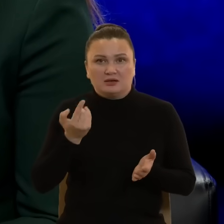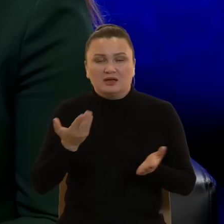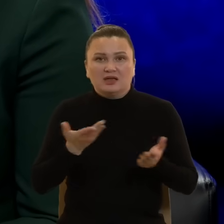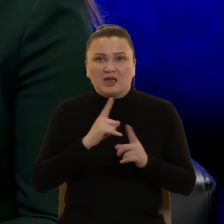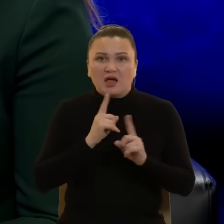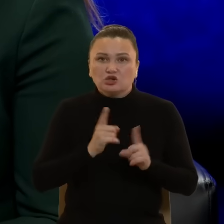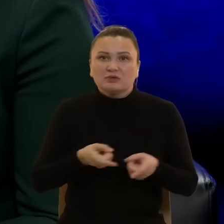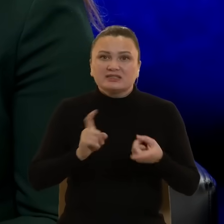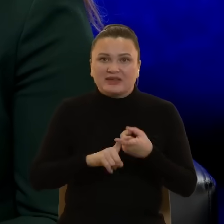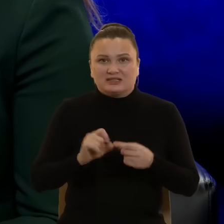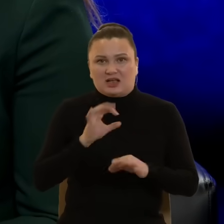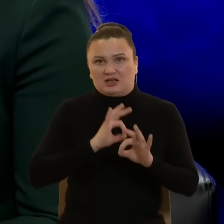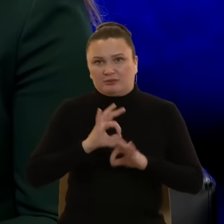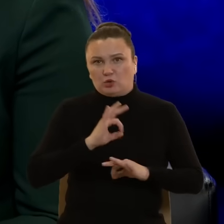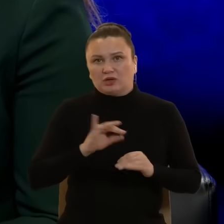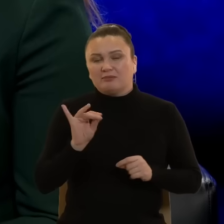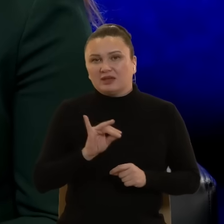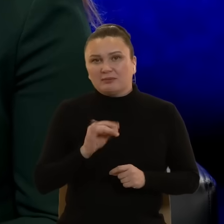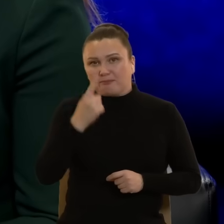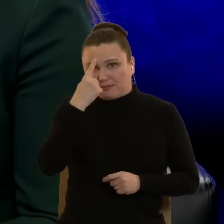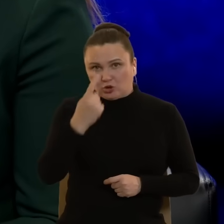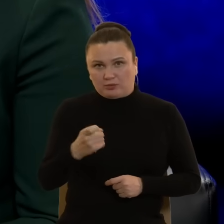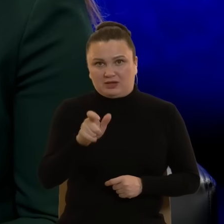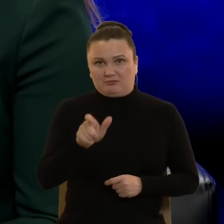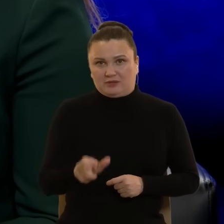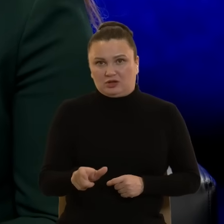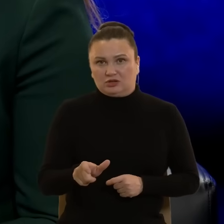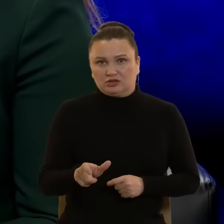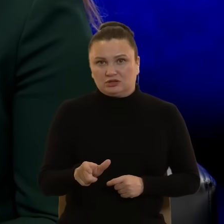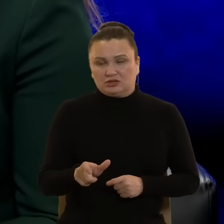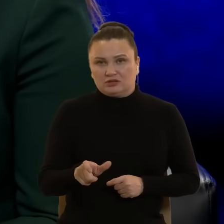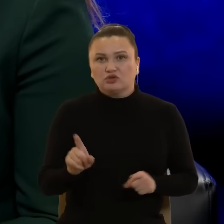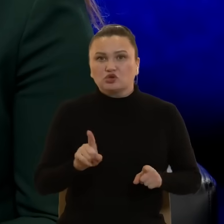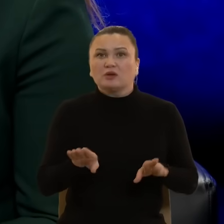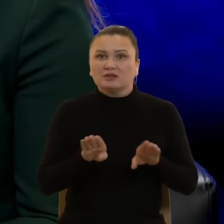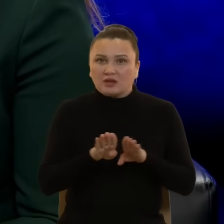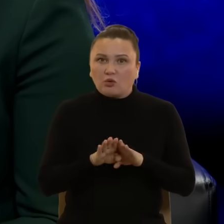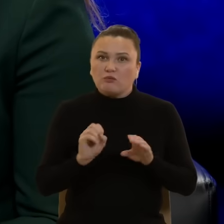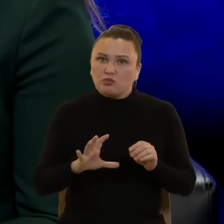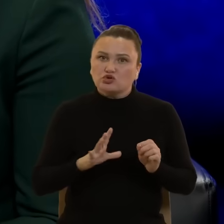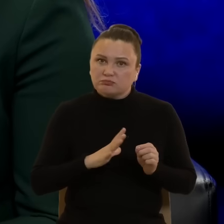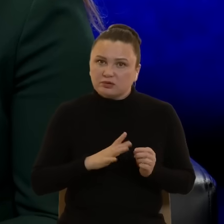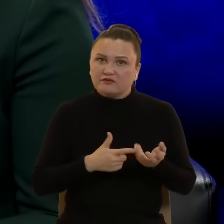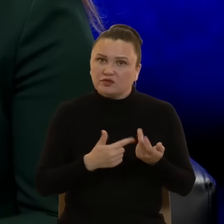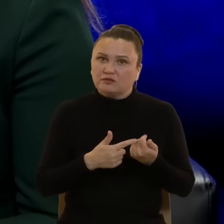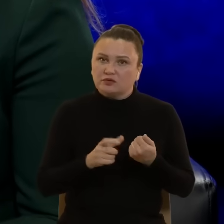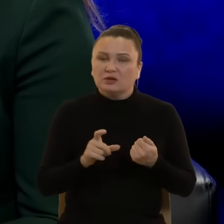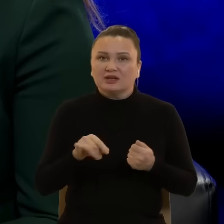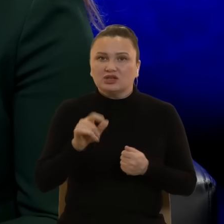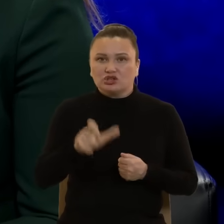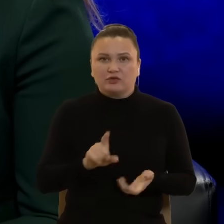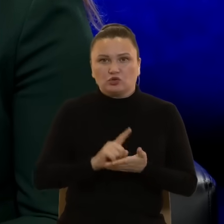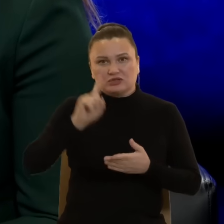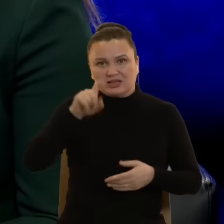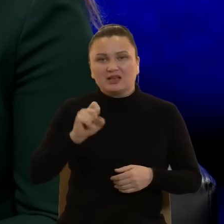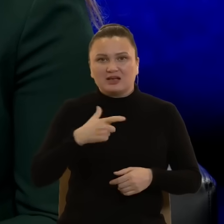особенности, связанные с антибиотиками, и предупредить пациента о том, что вот такие симптомы могут быть, и он должен быть информирован, как